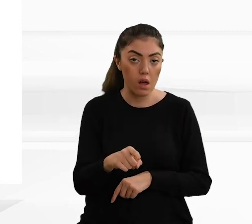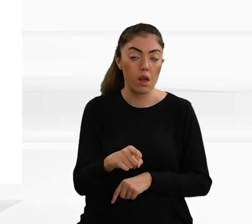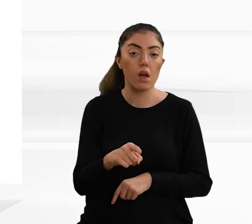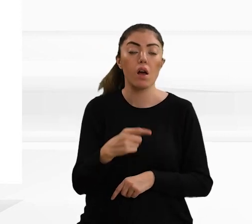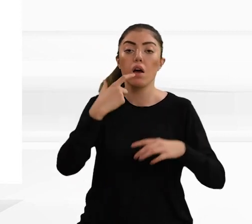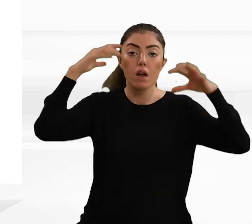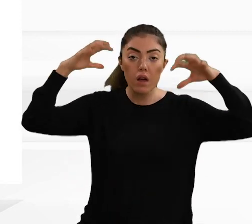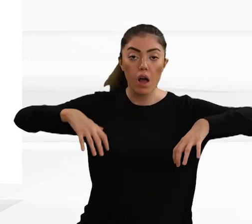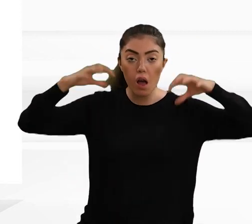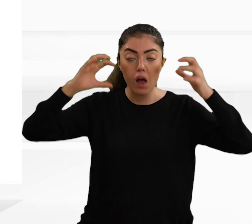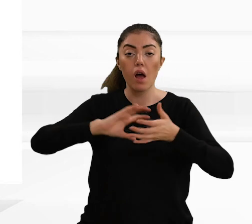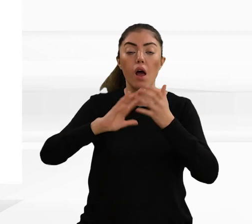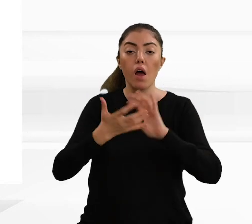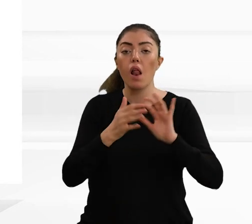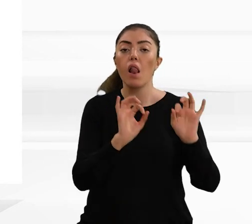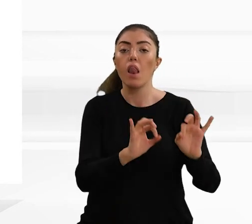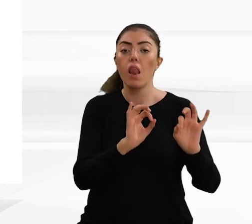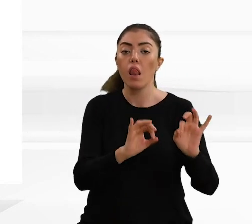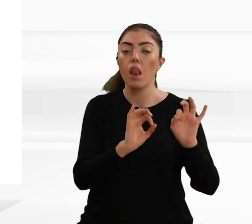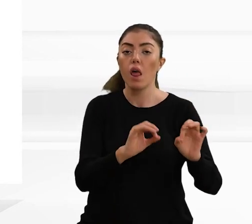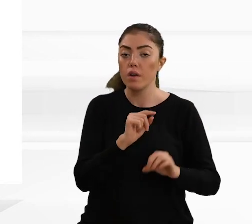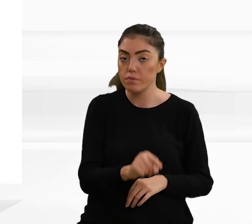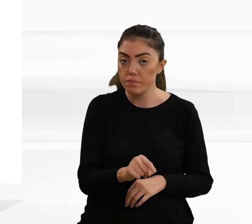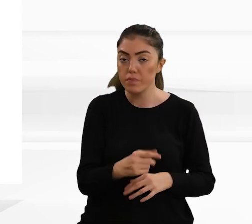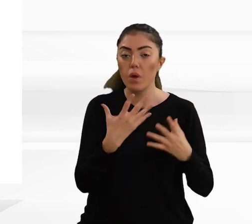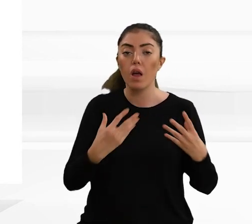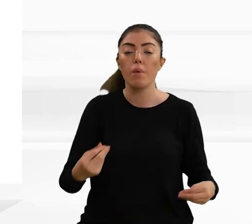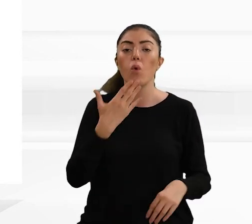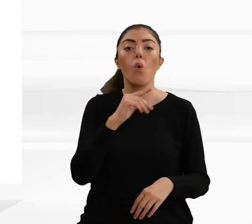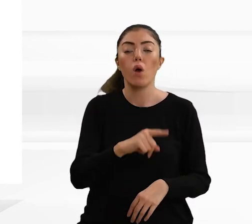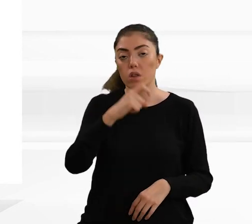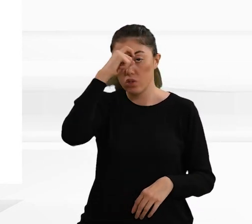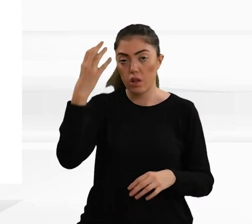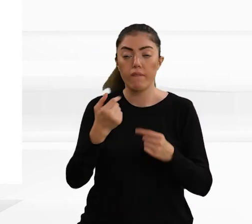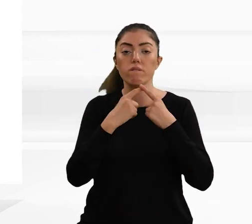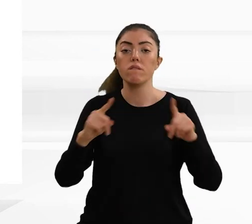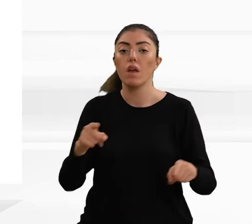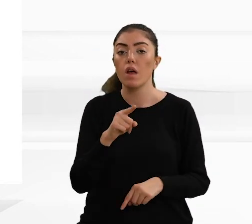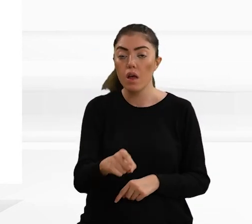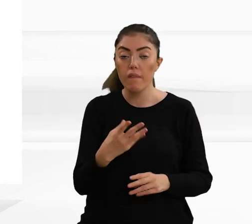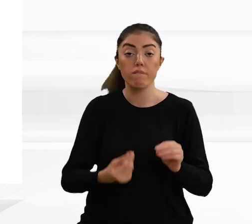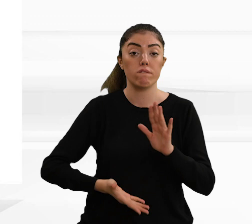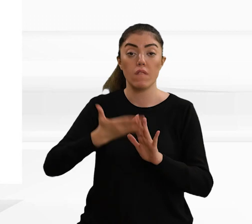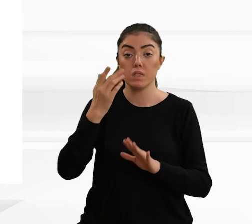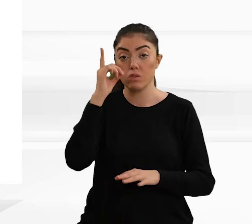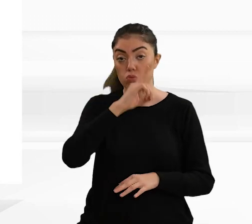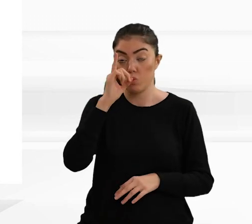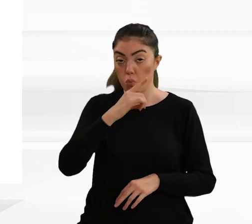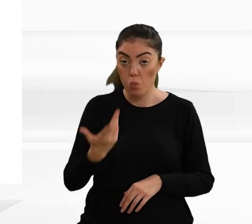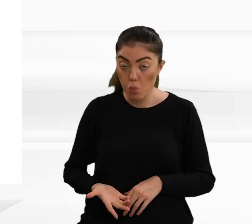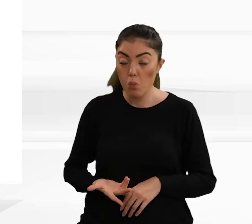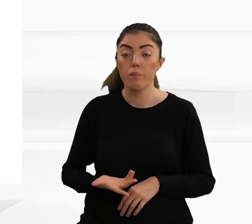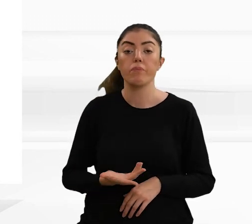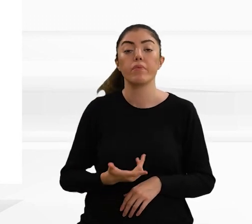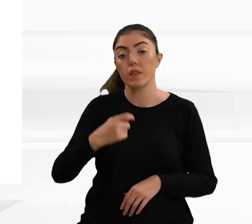karın yerde kalma süresi Otis sıcaklık farklarının fazla olması